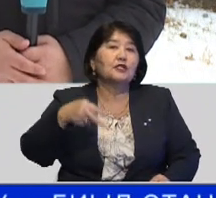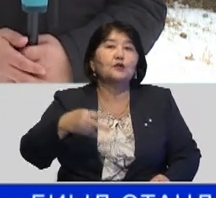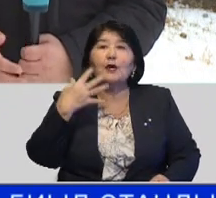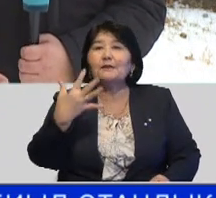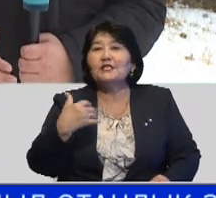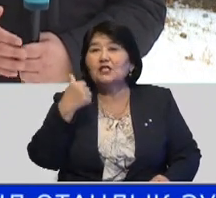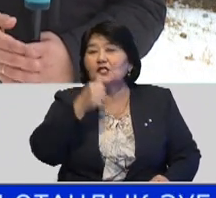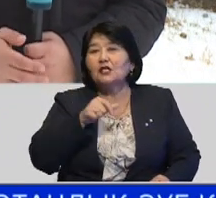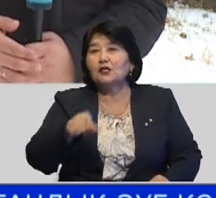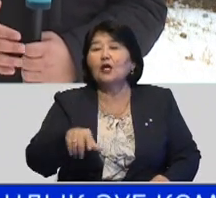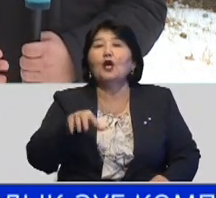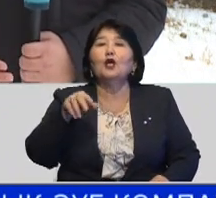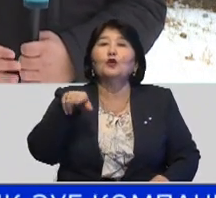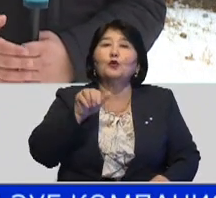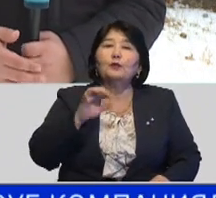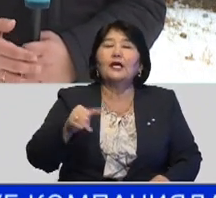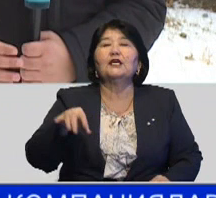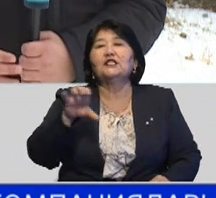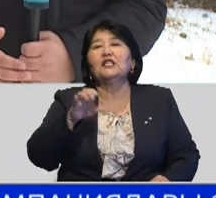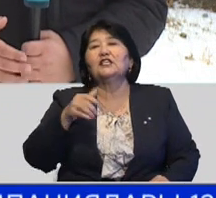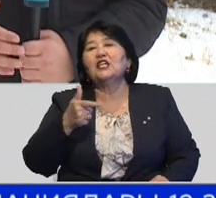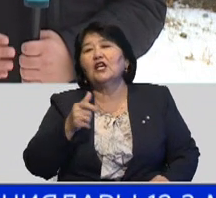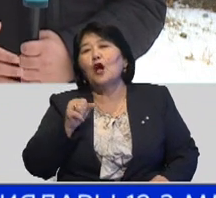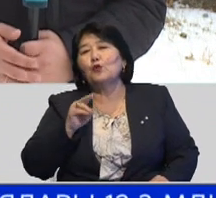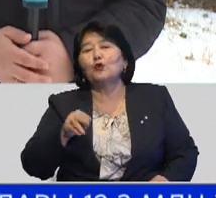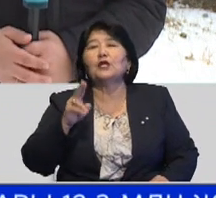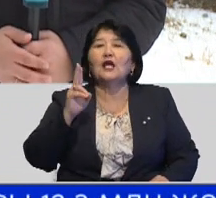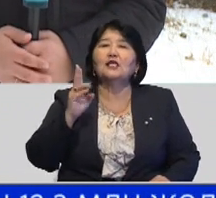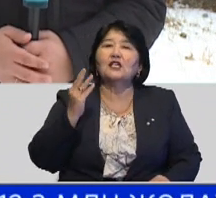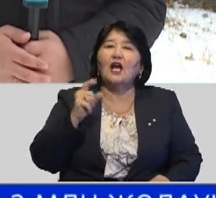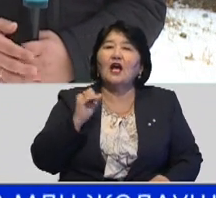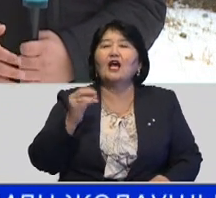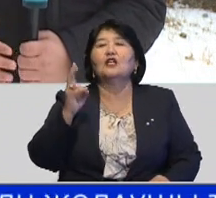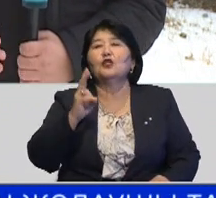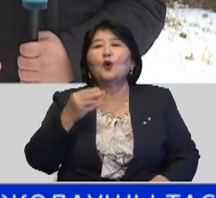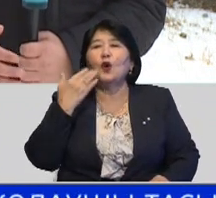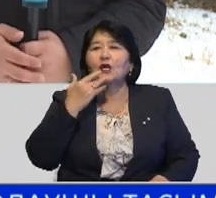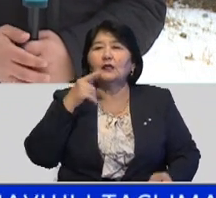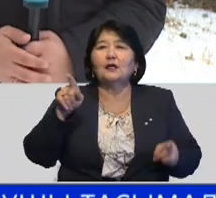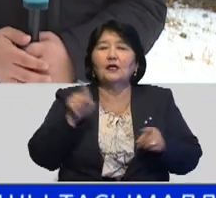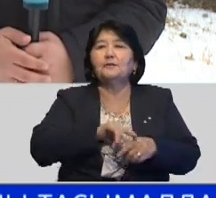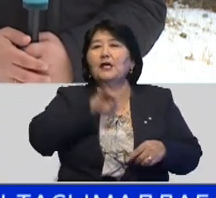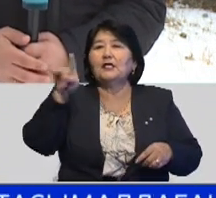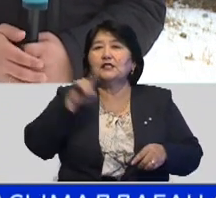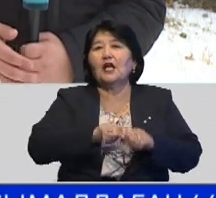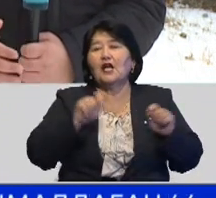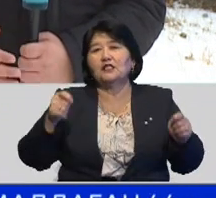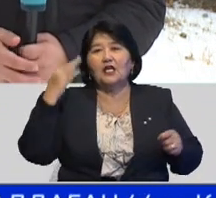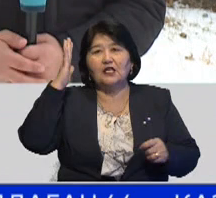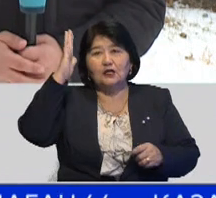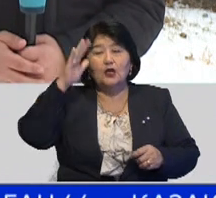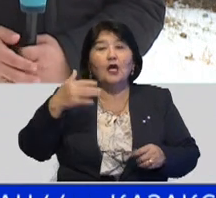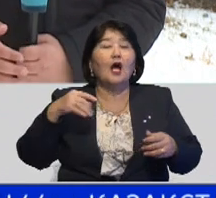2024-2025 жылдары Мумбай, Токио, Сингапур, Шанхай және Нью-Йорк қалаларына рейстер ашу жоспарланған жеткізді. Бүгінде